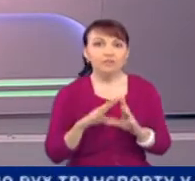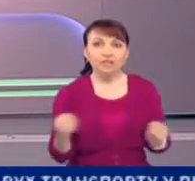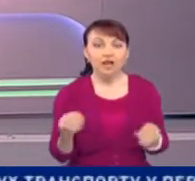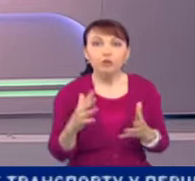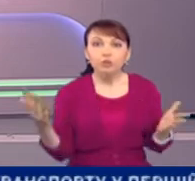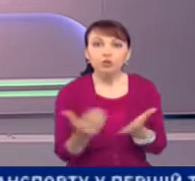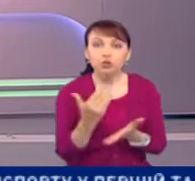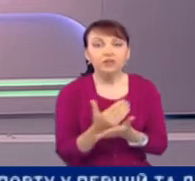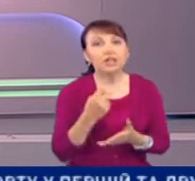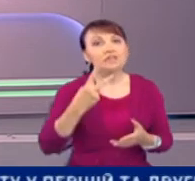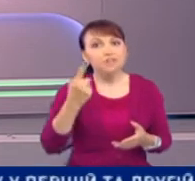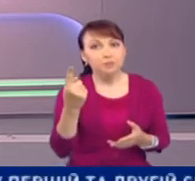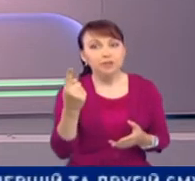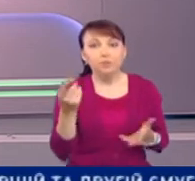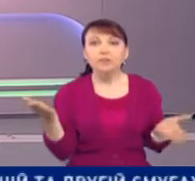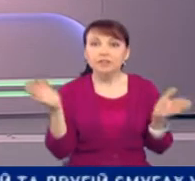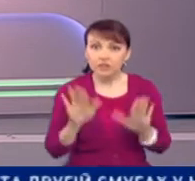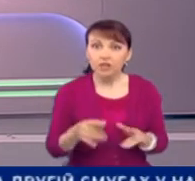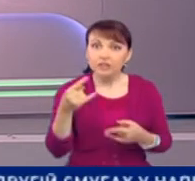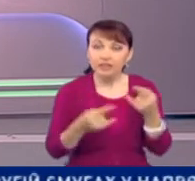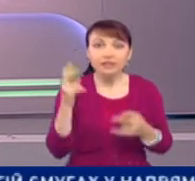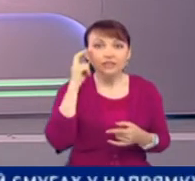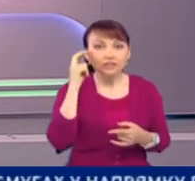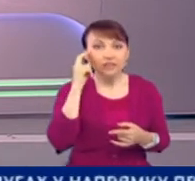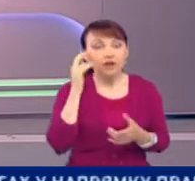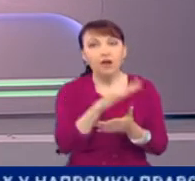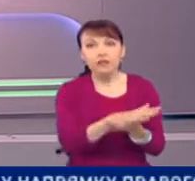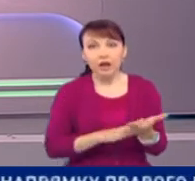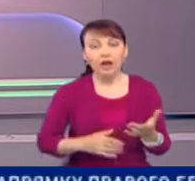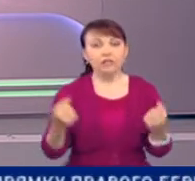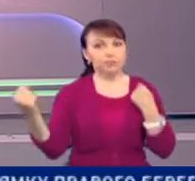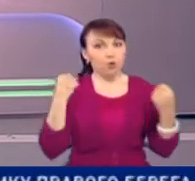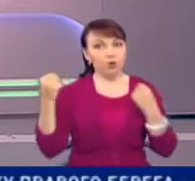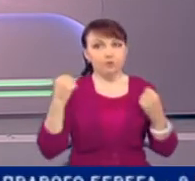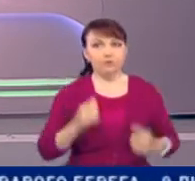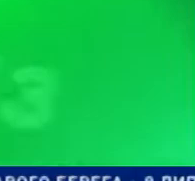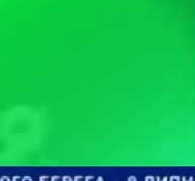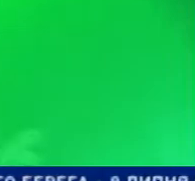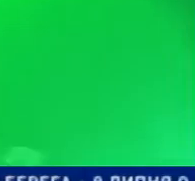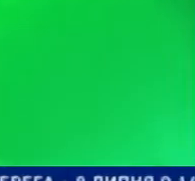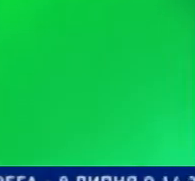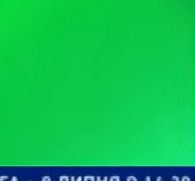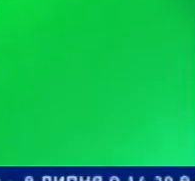новин о 21-й. Залишайтесь з телеканалом «Київ». Далі спорт. Роман Сагай.